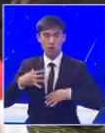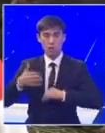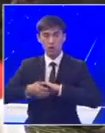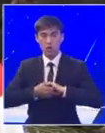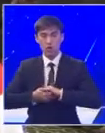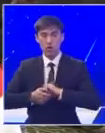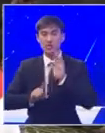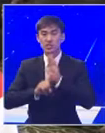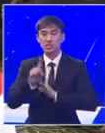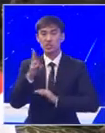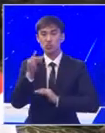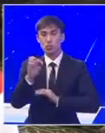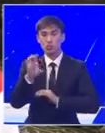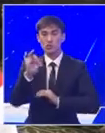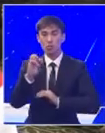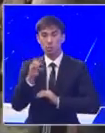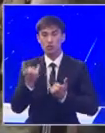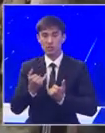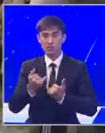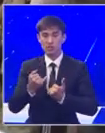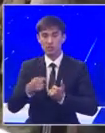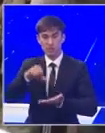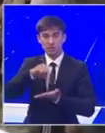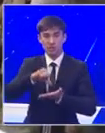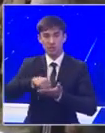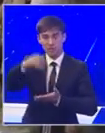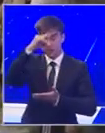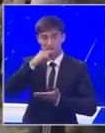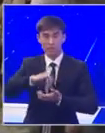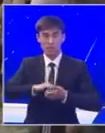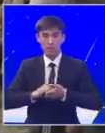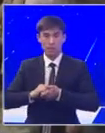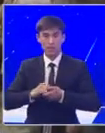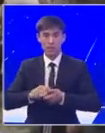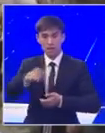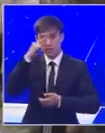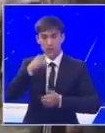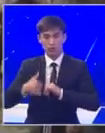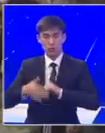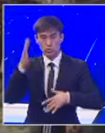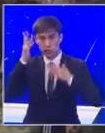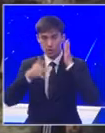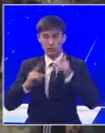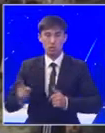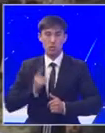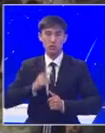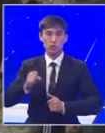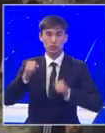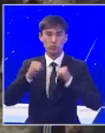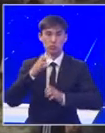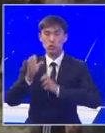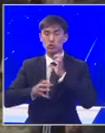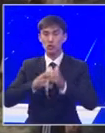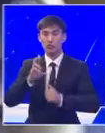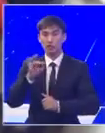Правда, начинала с дзюдо и самбо, а теперь совершенствуюсь в казахской борьбе, казах-курюсе. Мечтаю стать мастером спорта международного